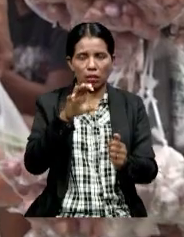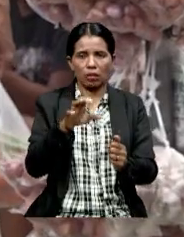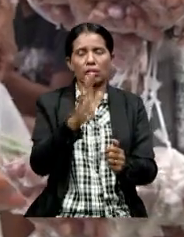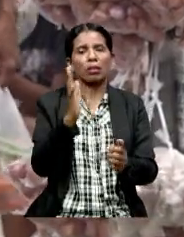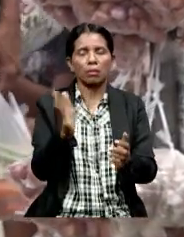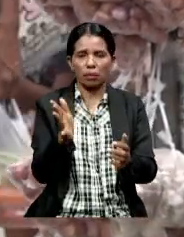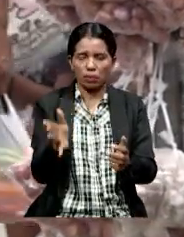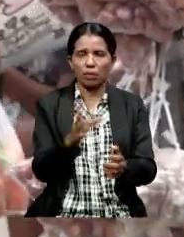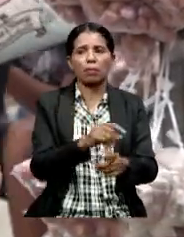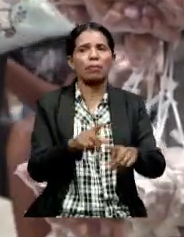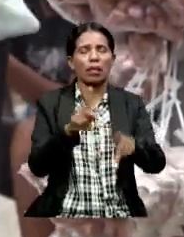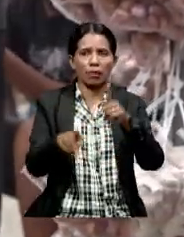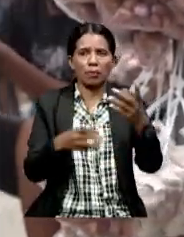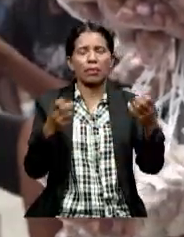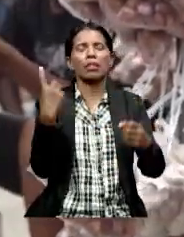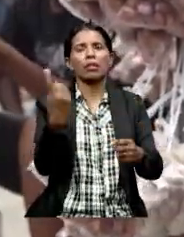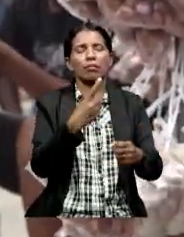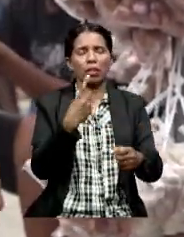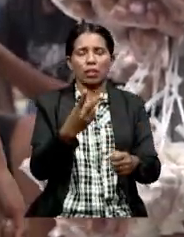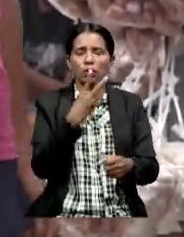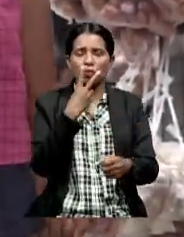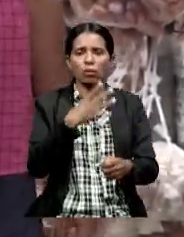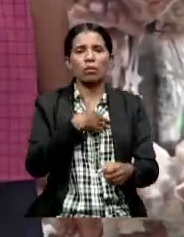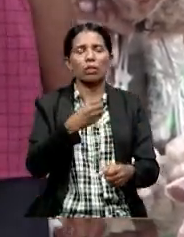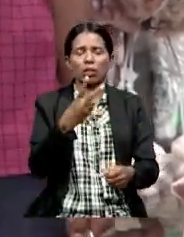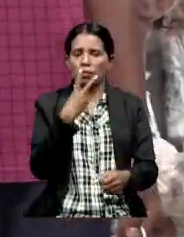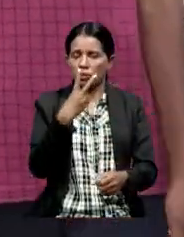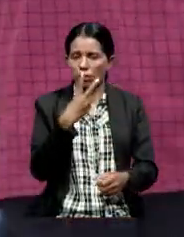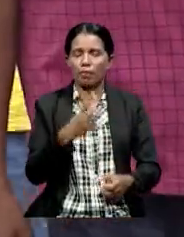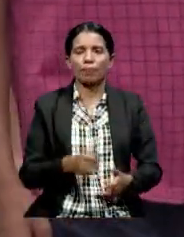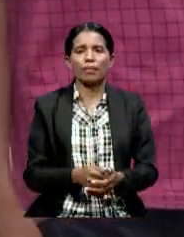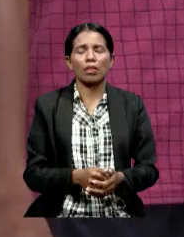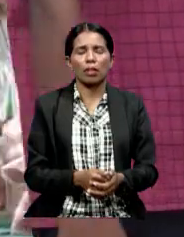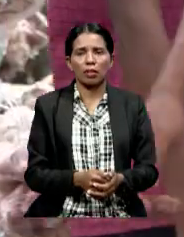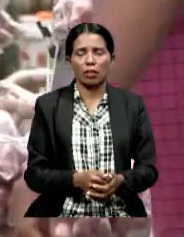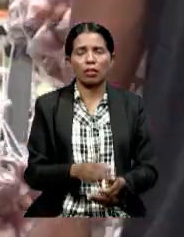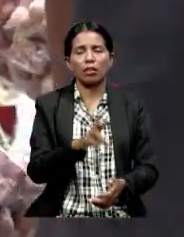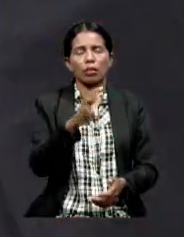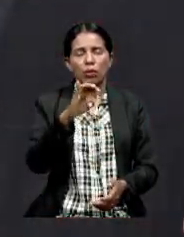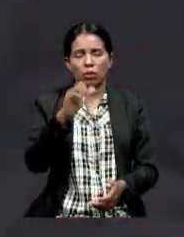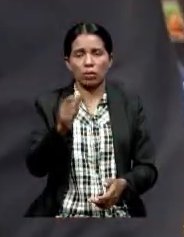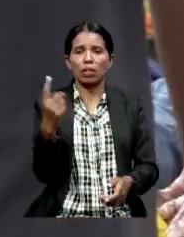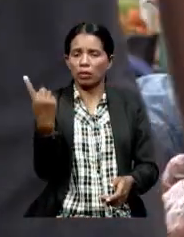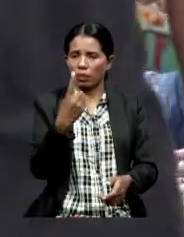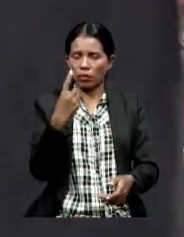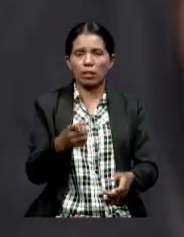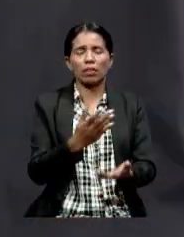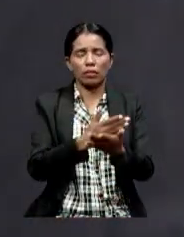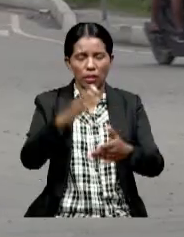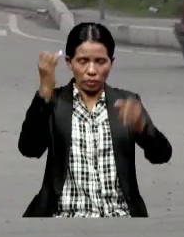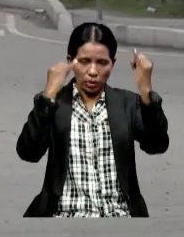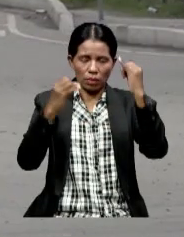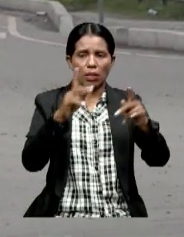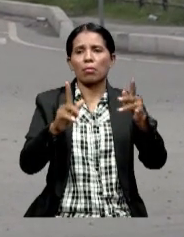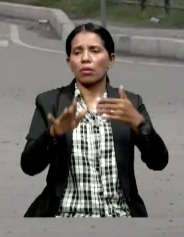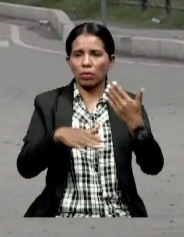mai be komunidade barak makna fatin fuma sigaru. Tambane, Rui Gomes susu parte relevante sira atu na fatin halau sosializa ba